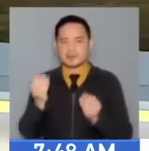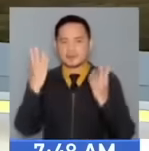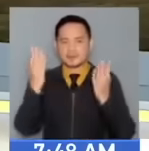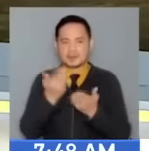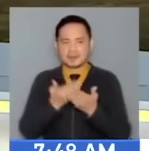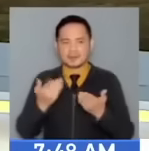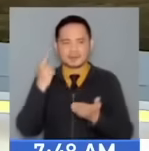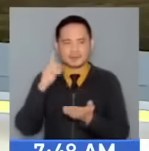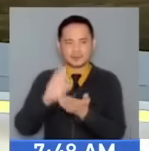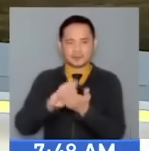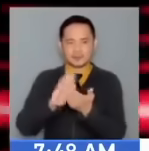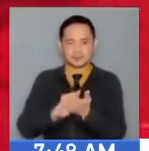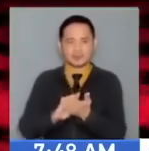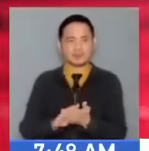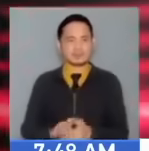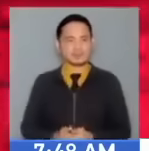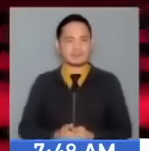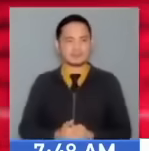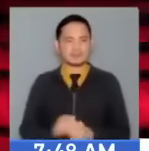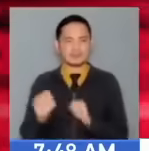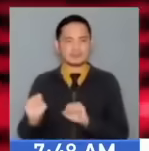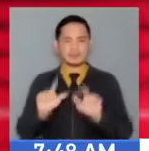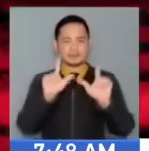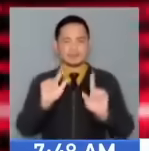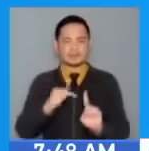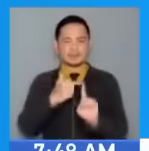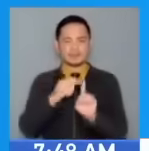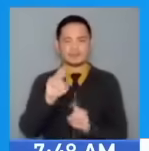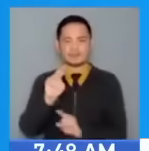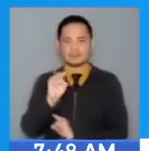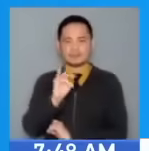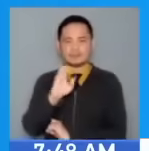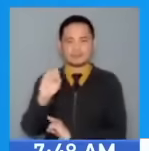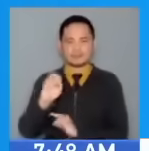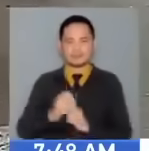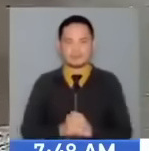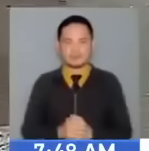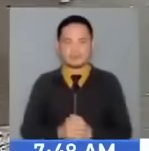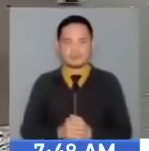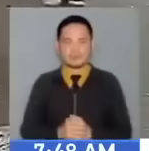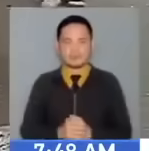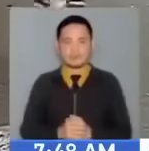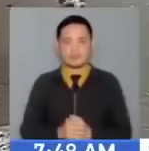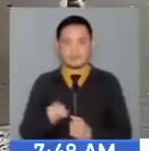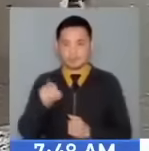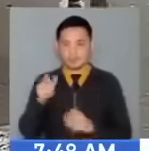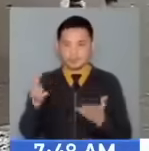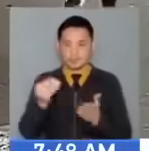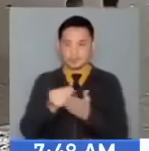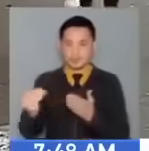balita live si Nico Wahe. Nico, ikaw ba'y nakapamili na dyan?